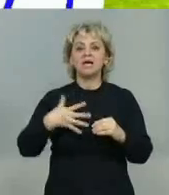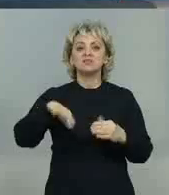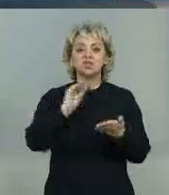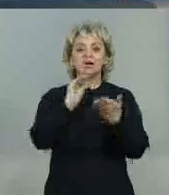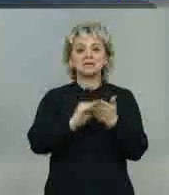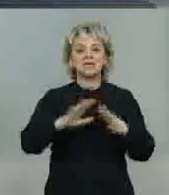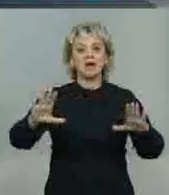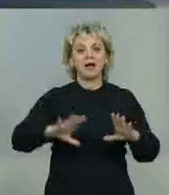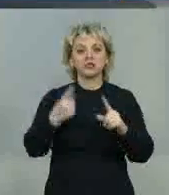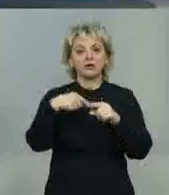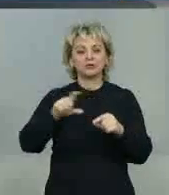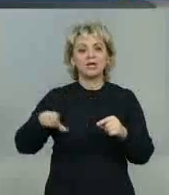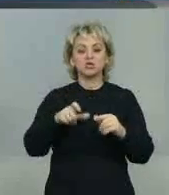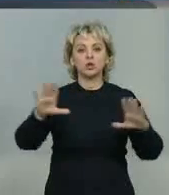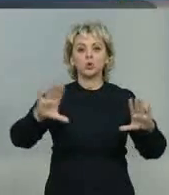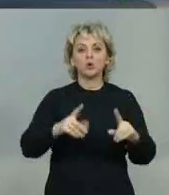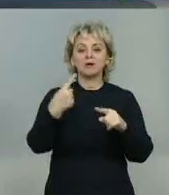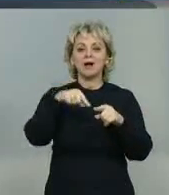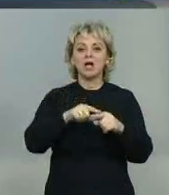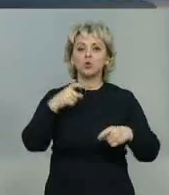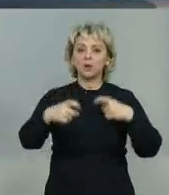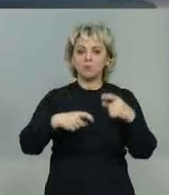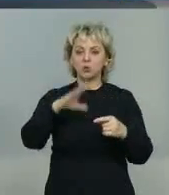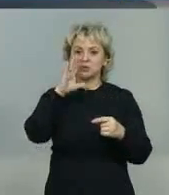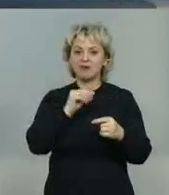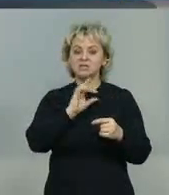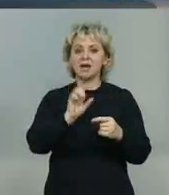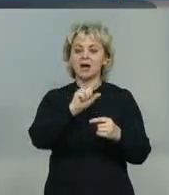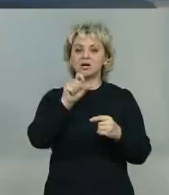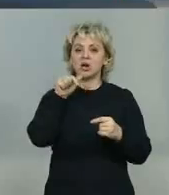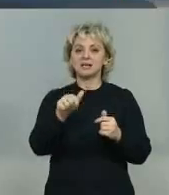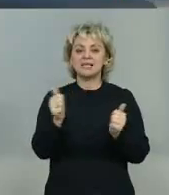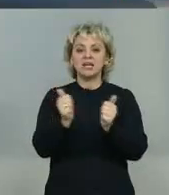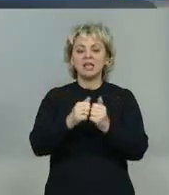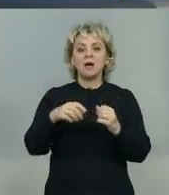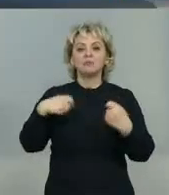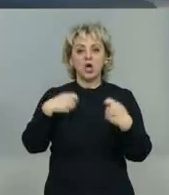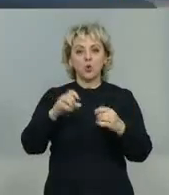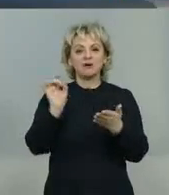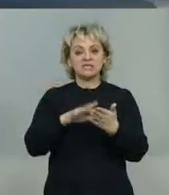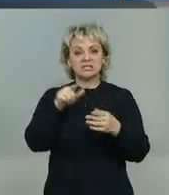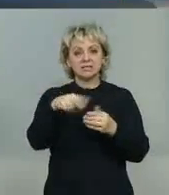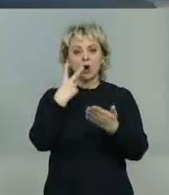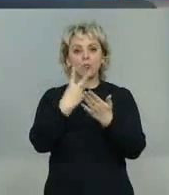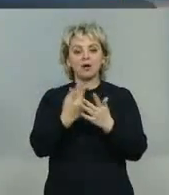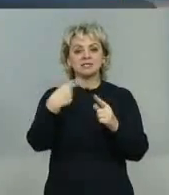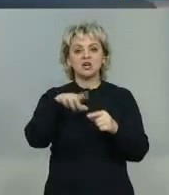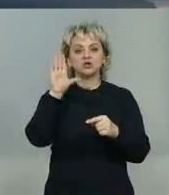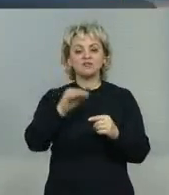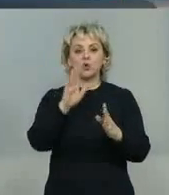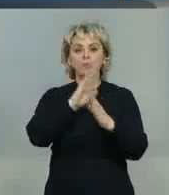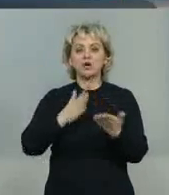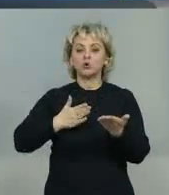акцент на коней, которые донские кони, которые бегут к воде как раз-таки около торгового центра. И показали это все в